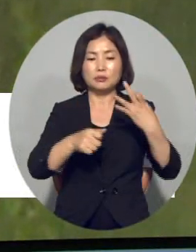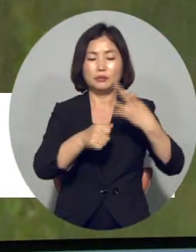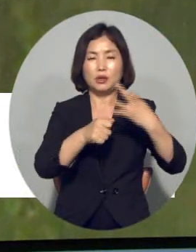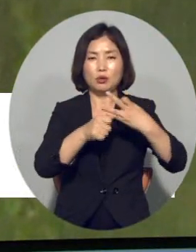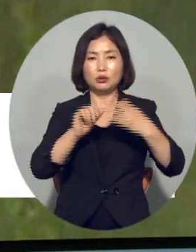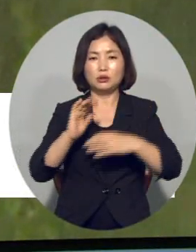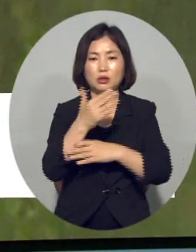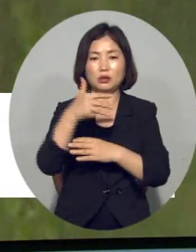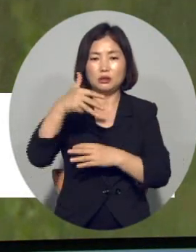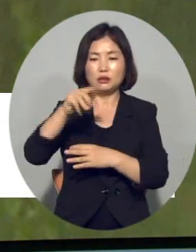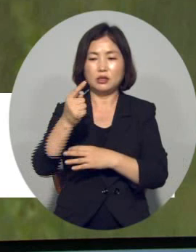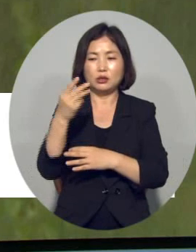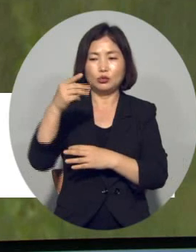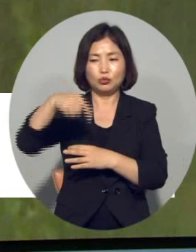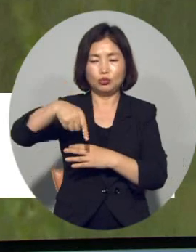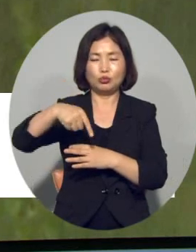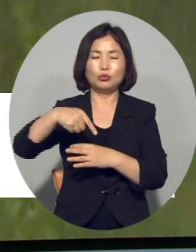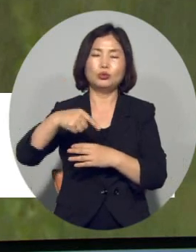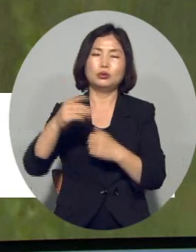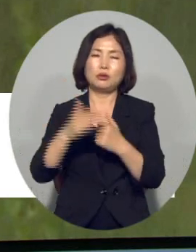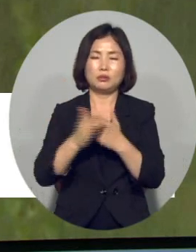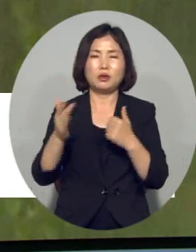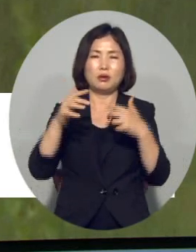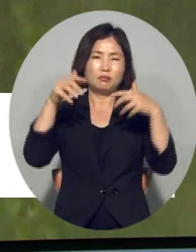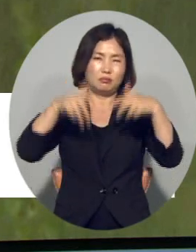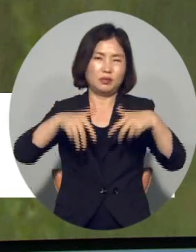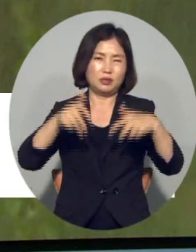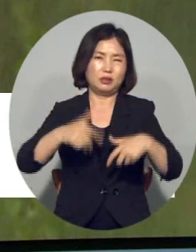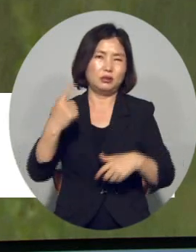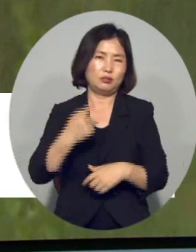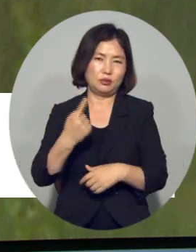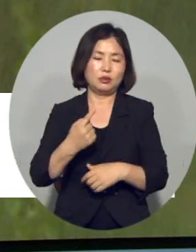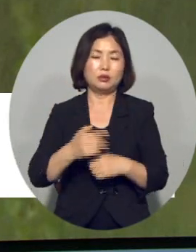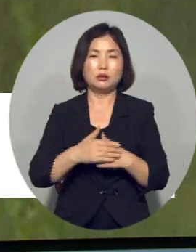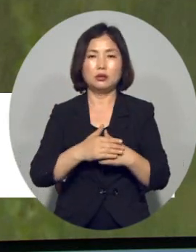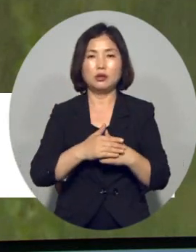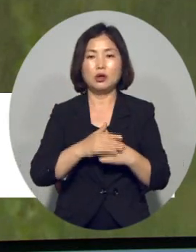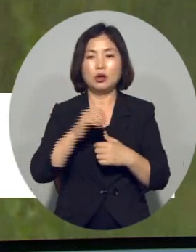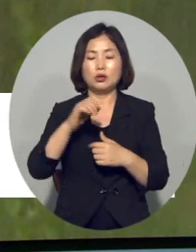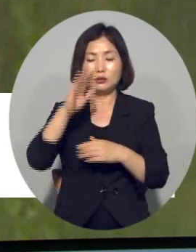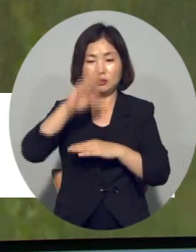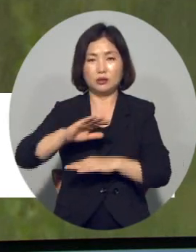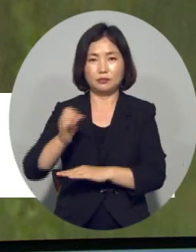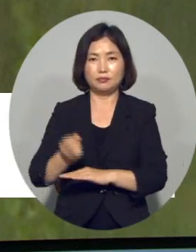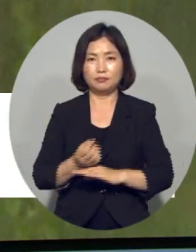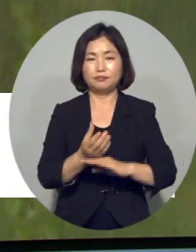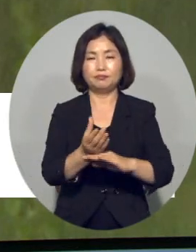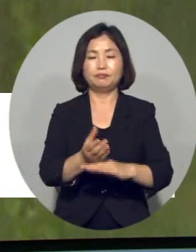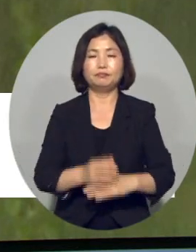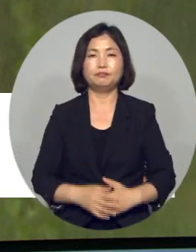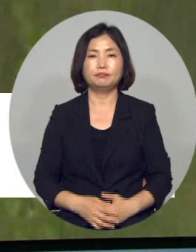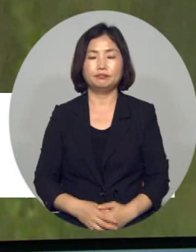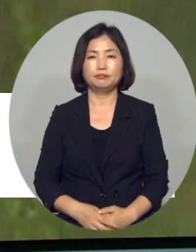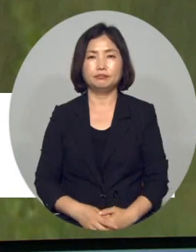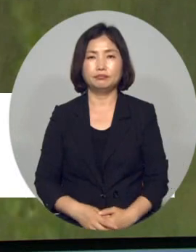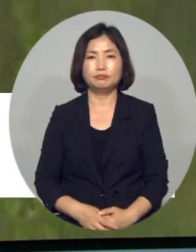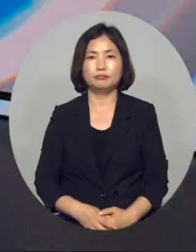태풍 찬 토의 영향으로 다시 한번 비가 내리겠습니다 유아 경 기상 캐스터가 전해드립니다